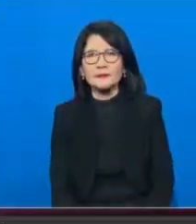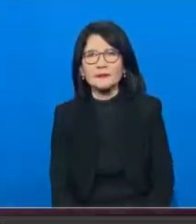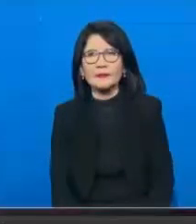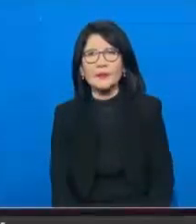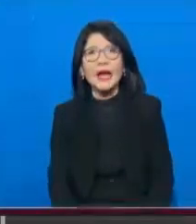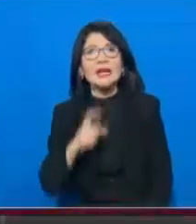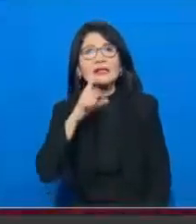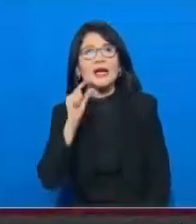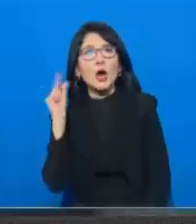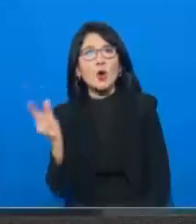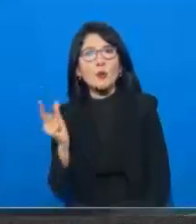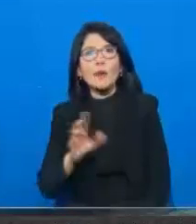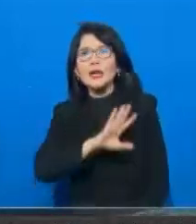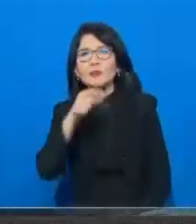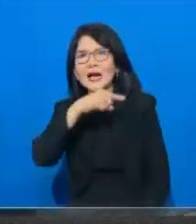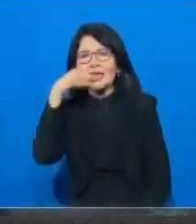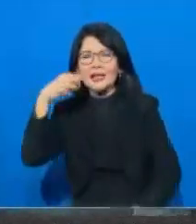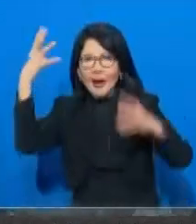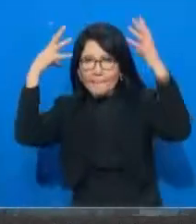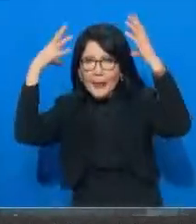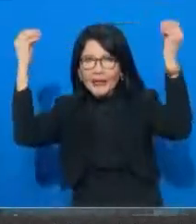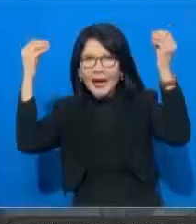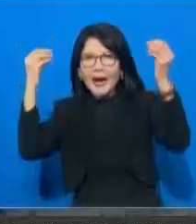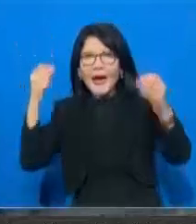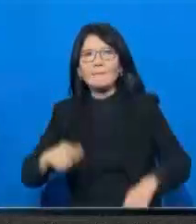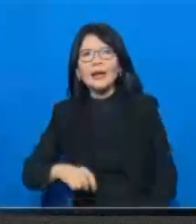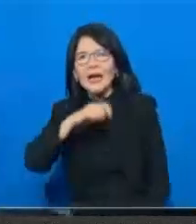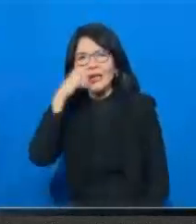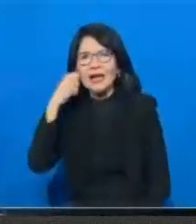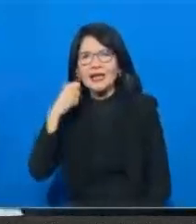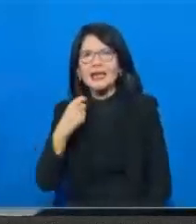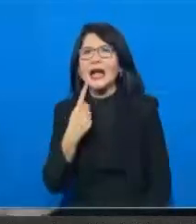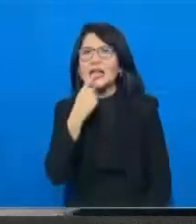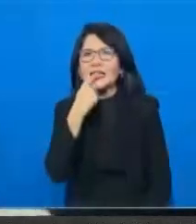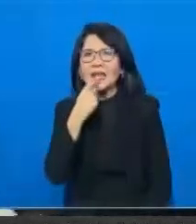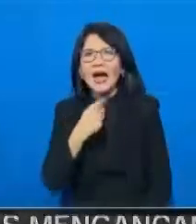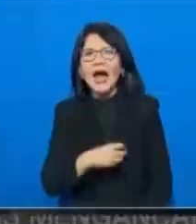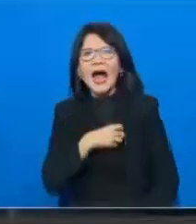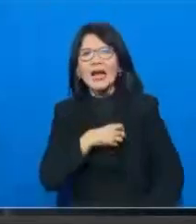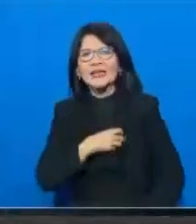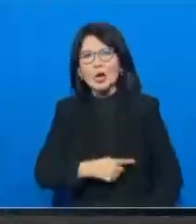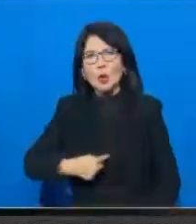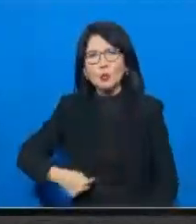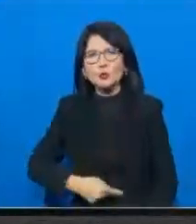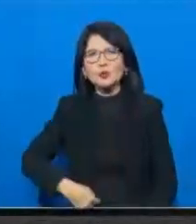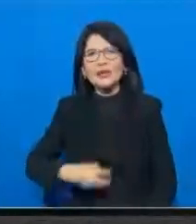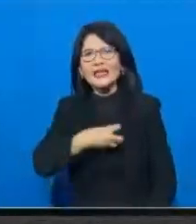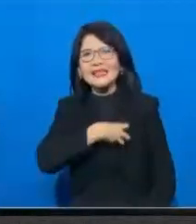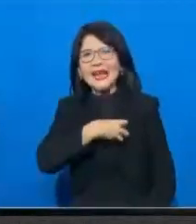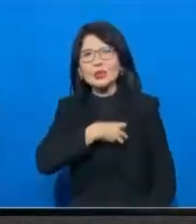Secara umum, semua varian sate padang menggunakan bagian daging yang sama, seperti lidah, hati, usus, dan jantung